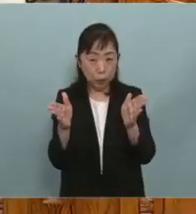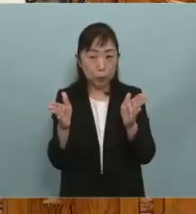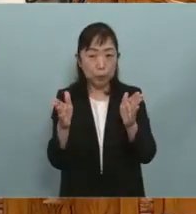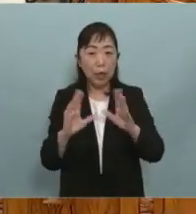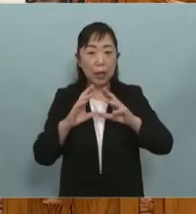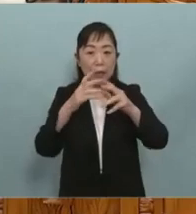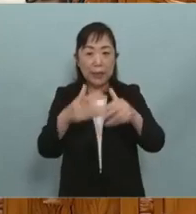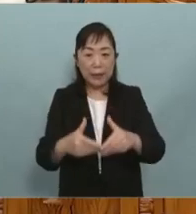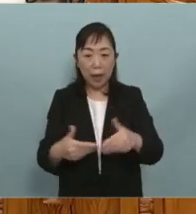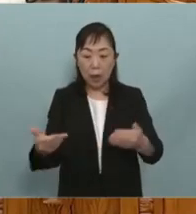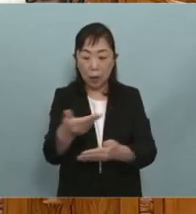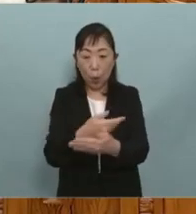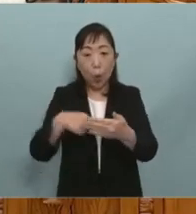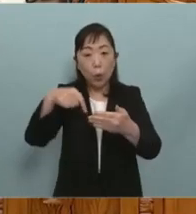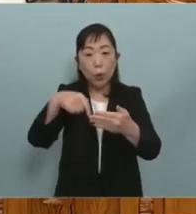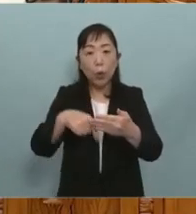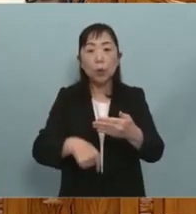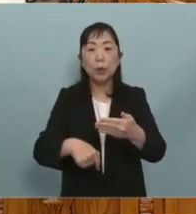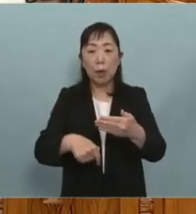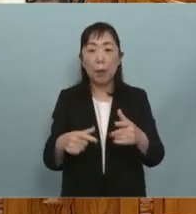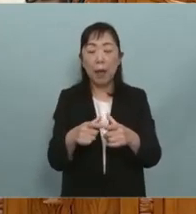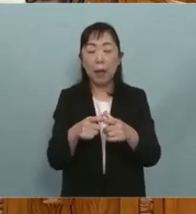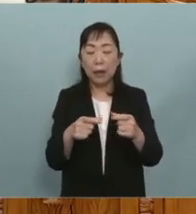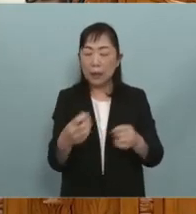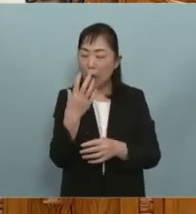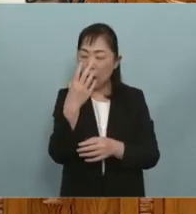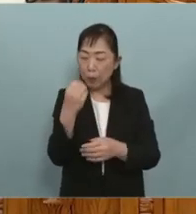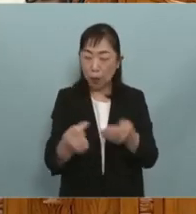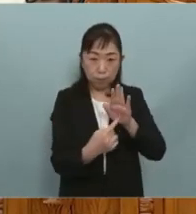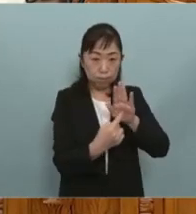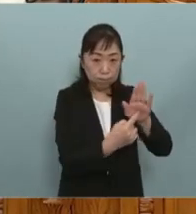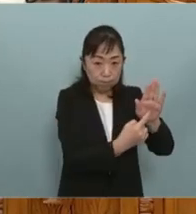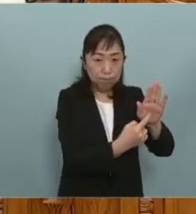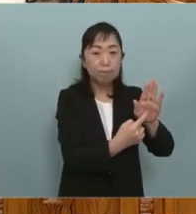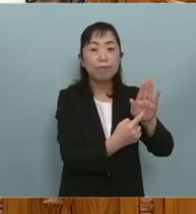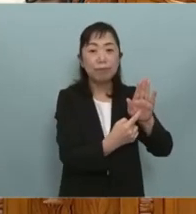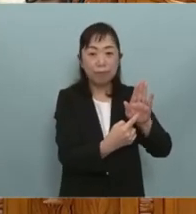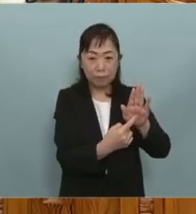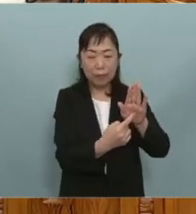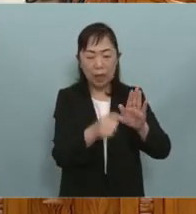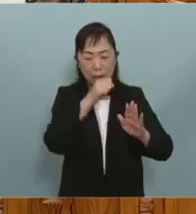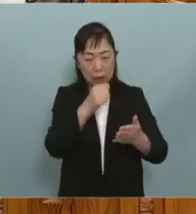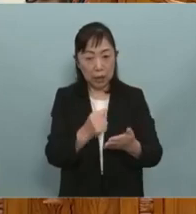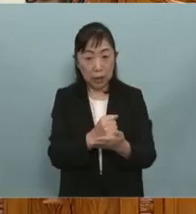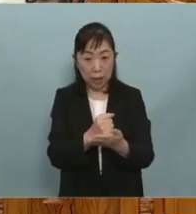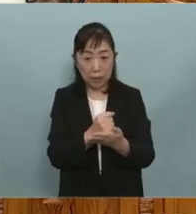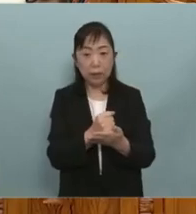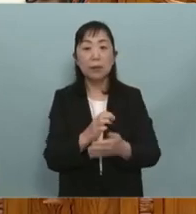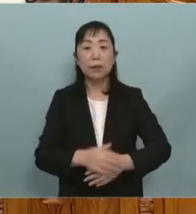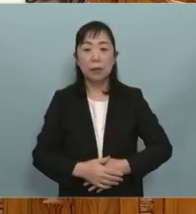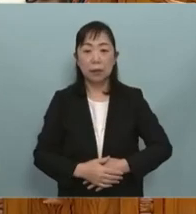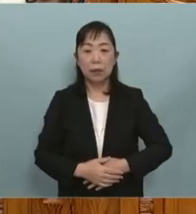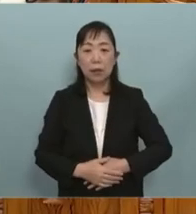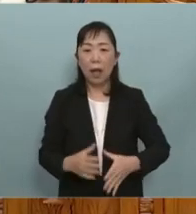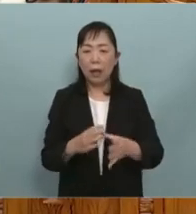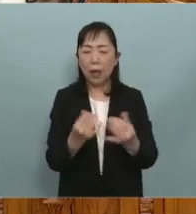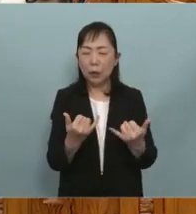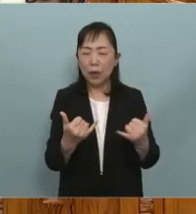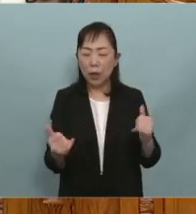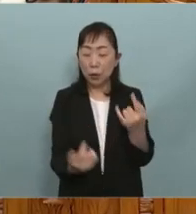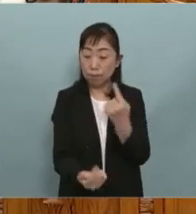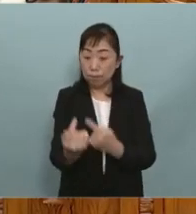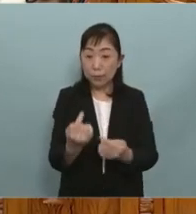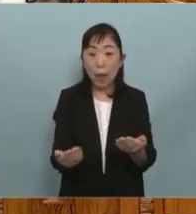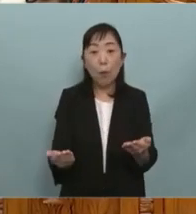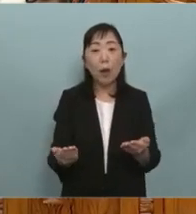世界と交流を深め日本の魅力を世界に向けて発信する絶好の機会です多くの方に来場